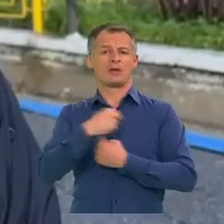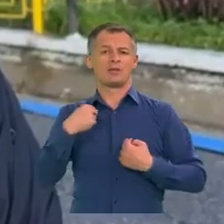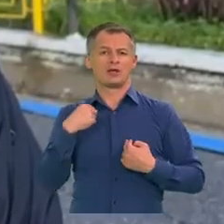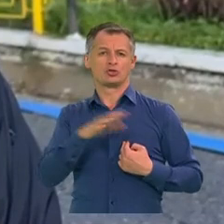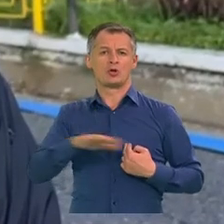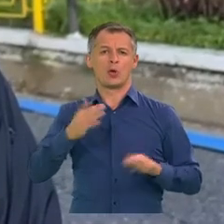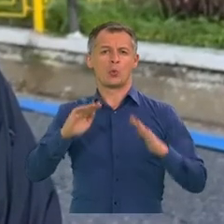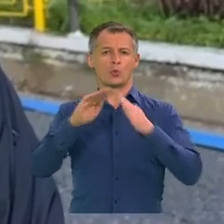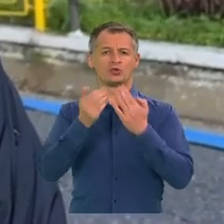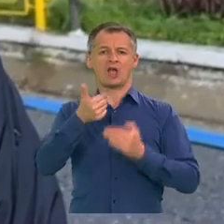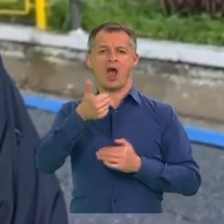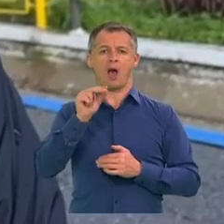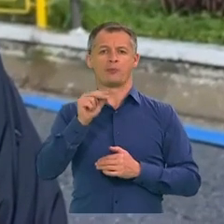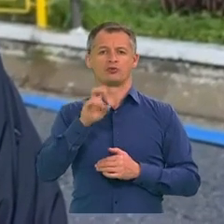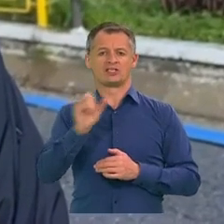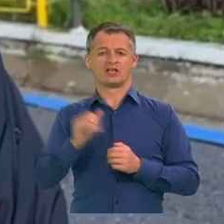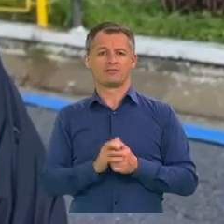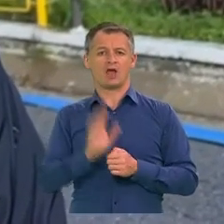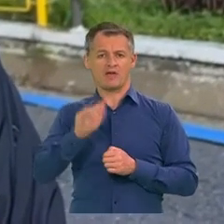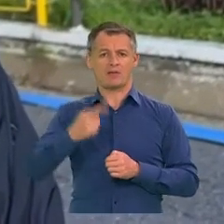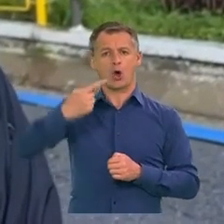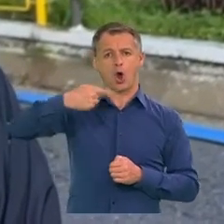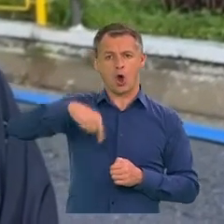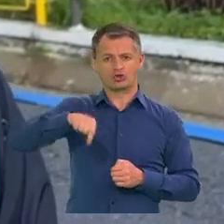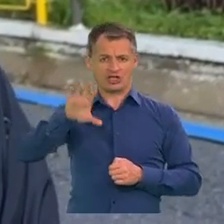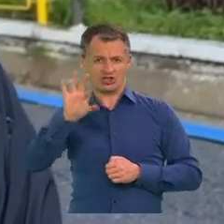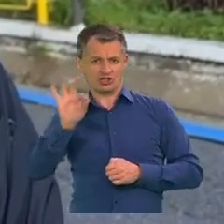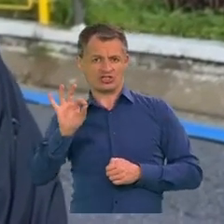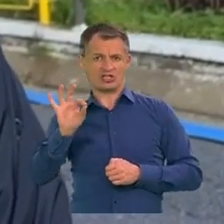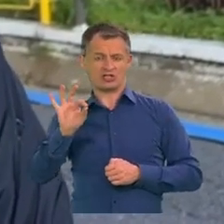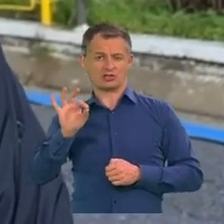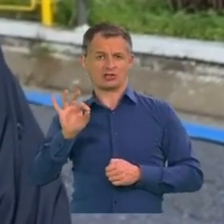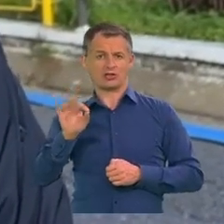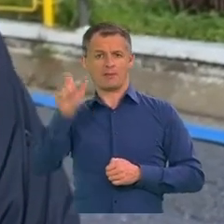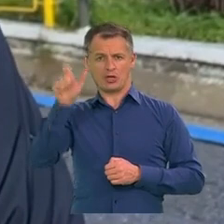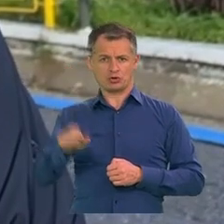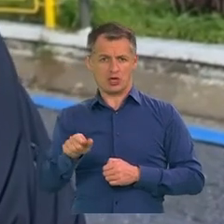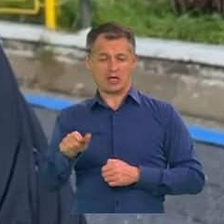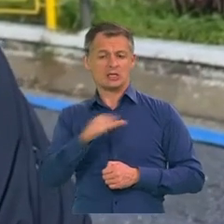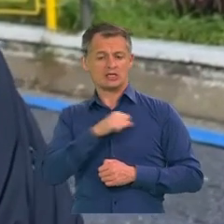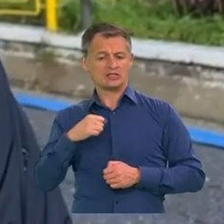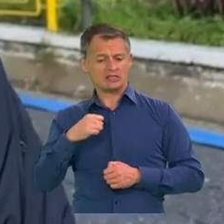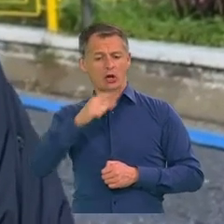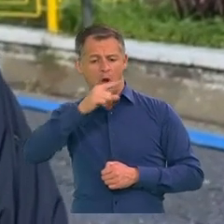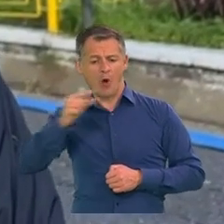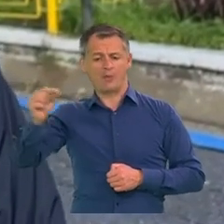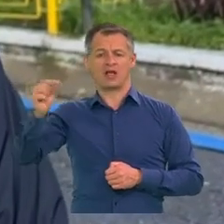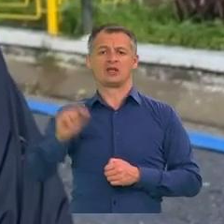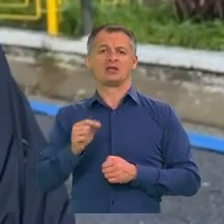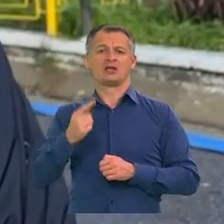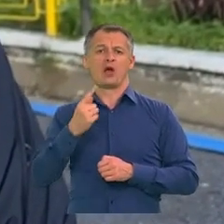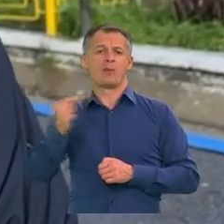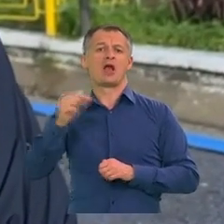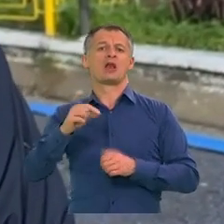un număr de 100, în jur la 150 autoevacuați care s-au dus la rudele